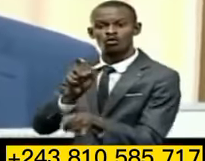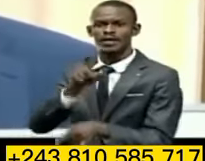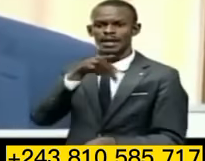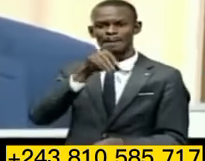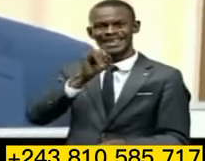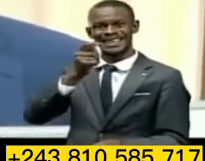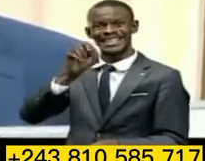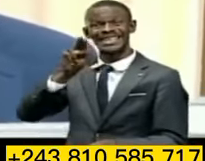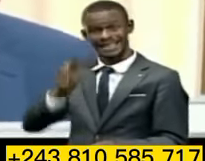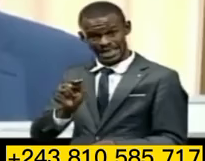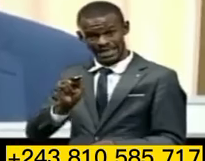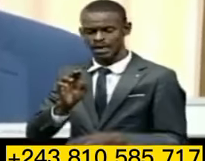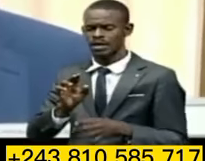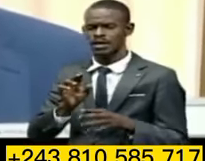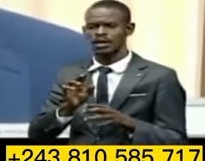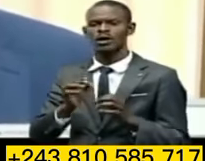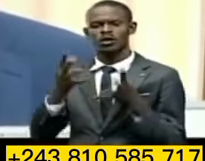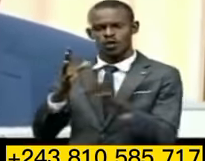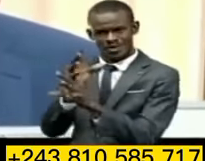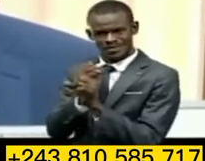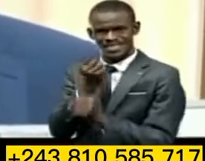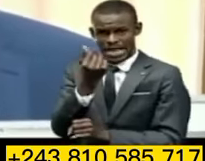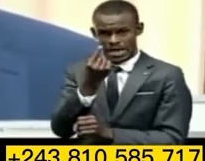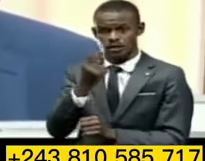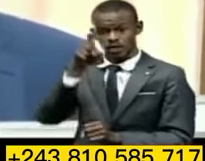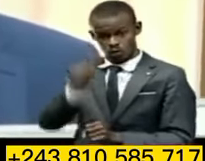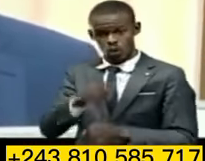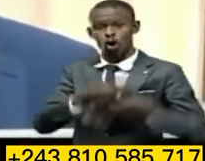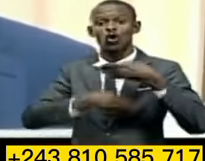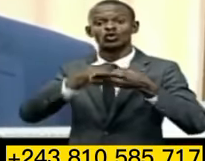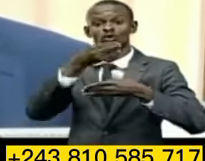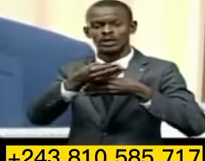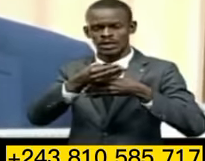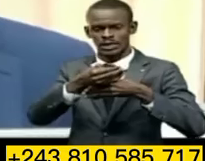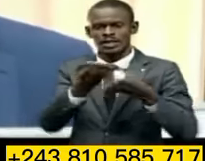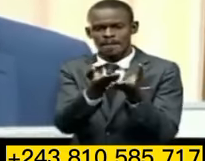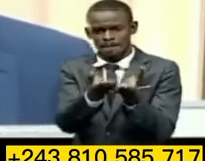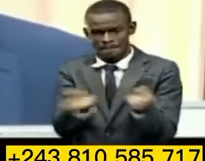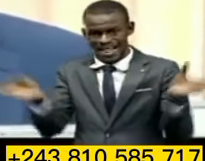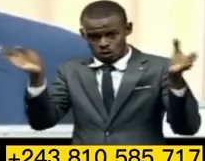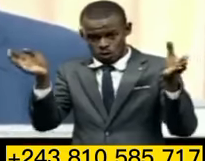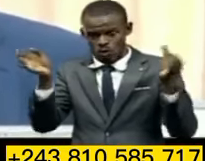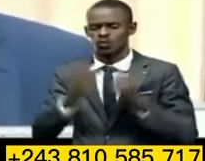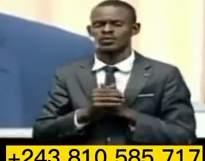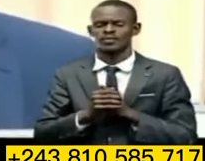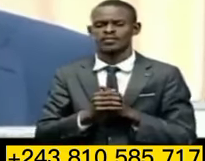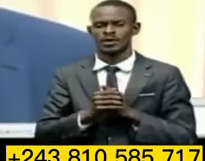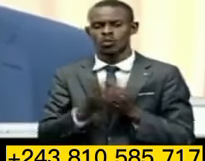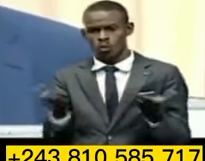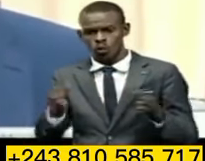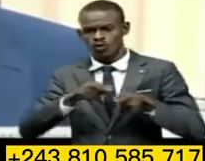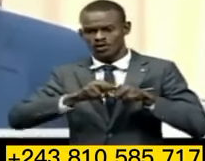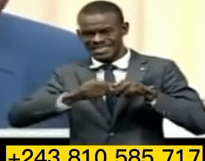deux baliseurs d'affluents qui devaient être construits sur deux sites au port de la Société nationale de chemin de fer du Congo SNCC à Kindu et à